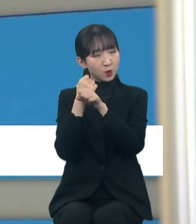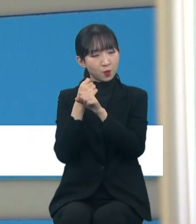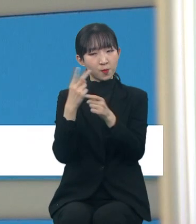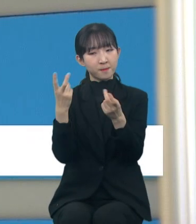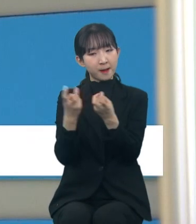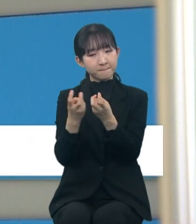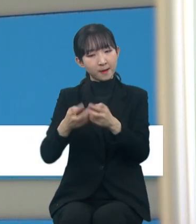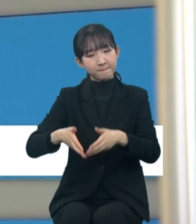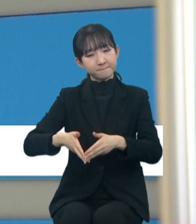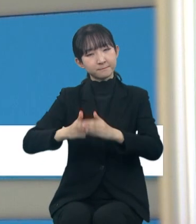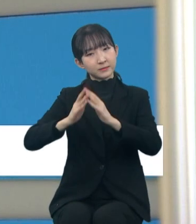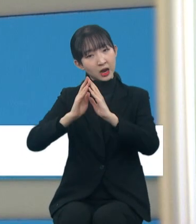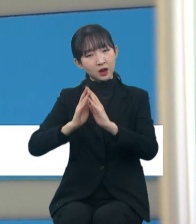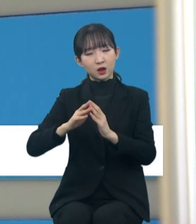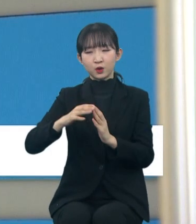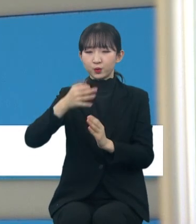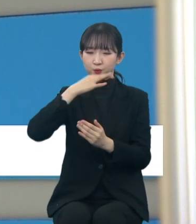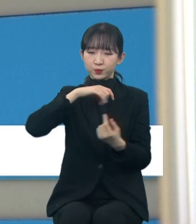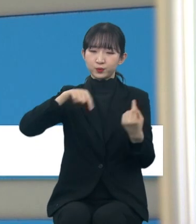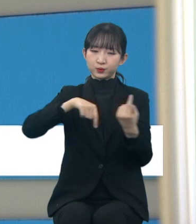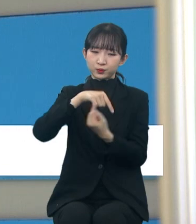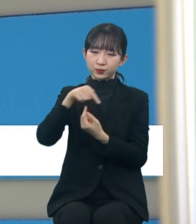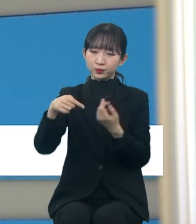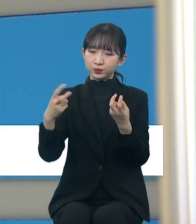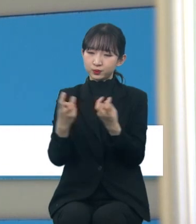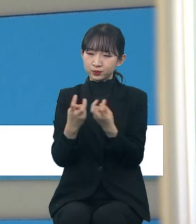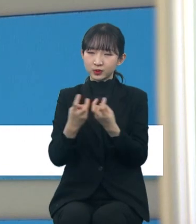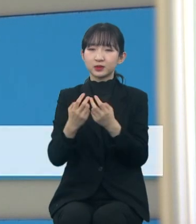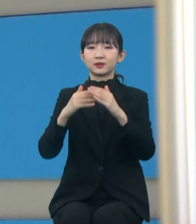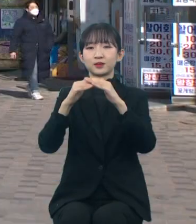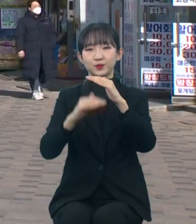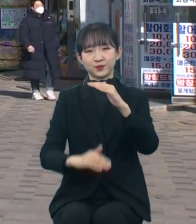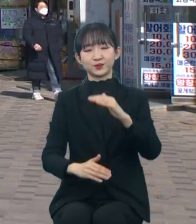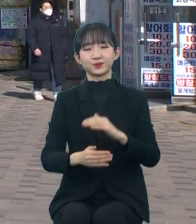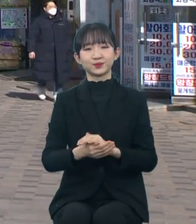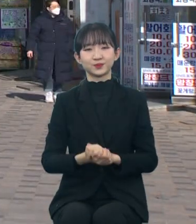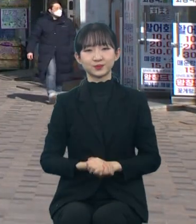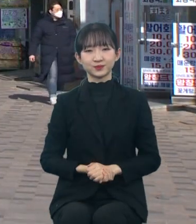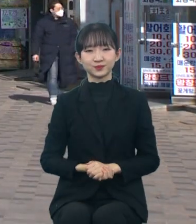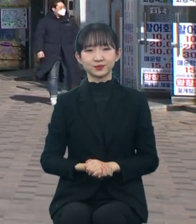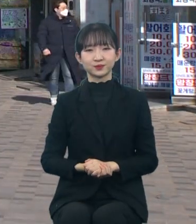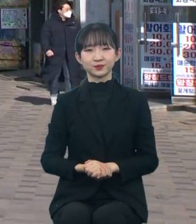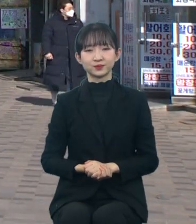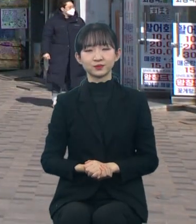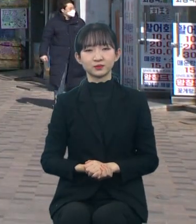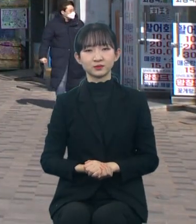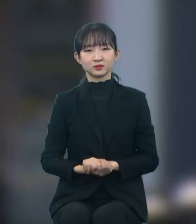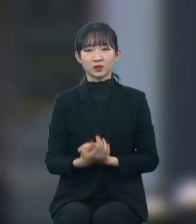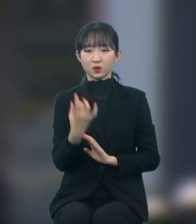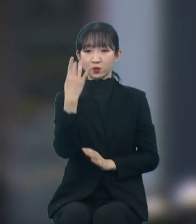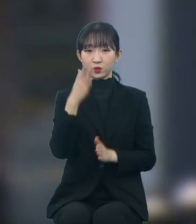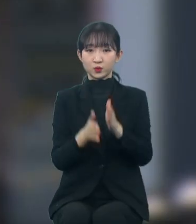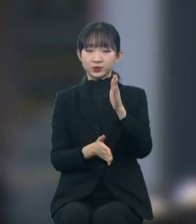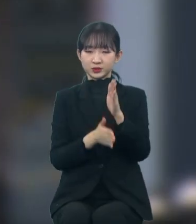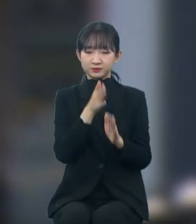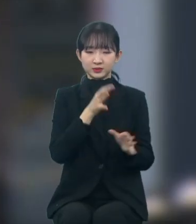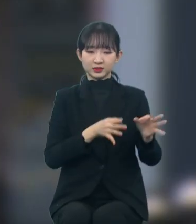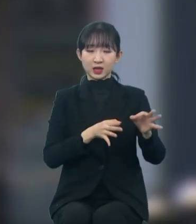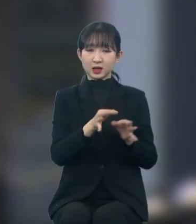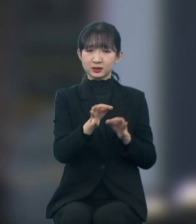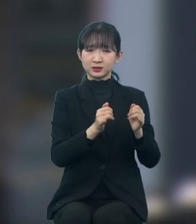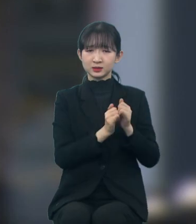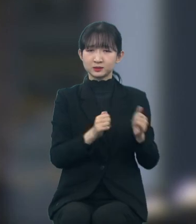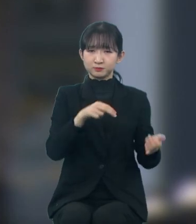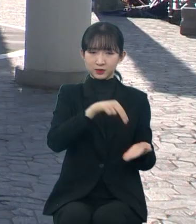관련 효율적 관리, 운영 방안 수립이 연구 내용입니다. 원도심 상인들은 예전에도 추진하다